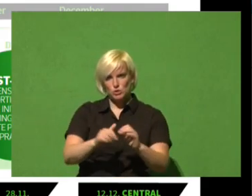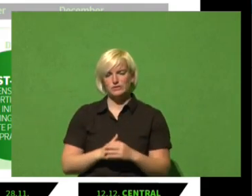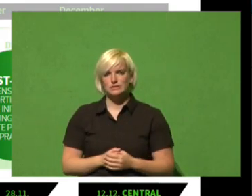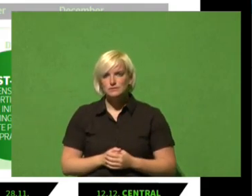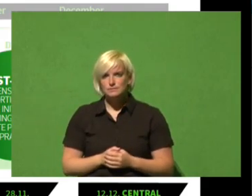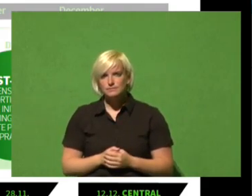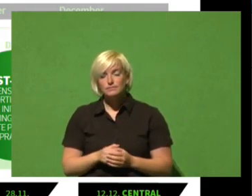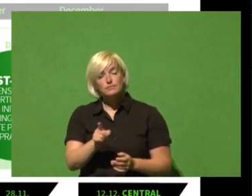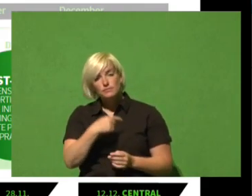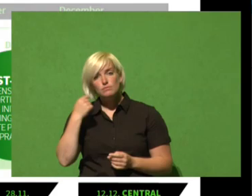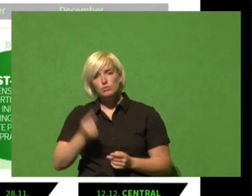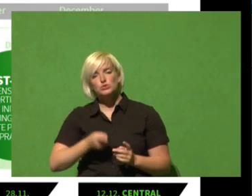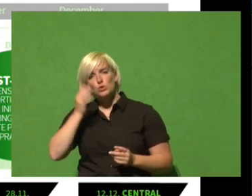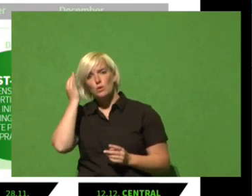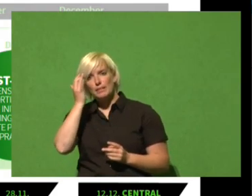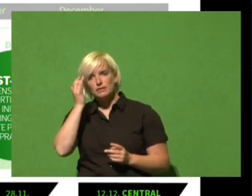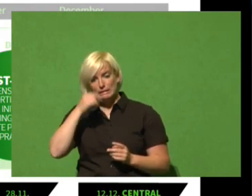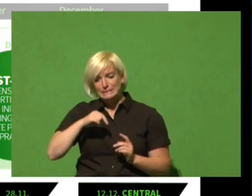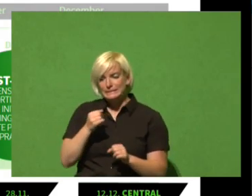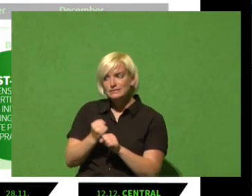wir uns überlegen müssen, ist,